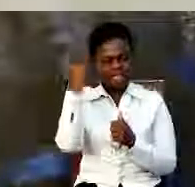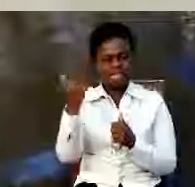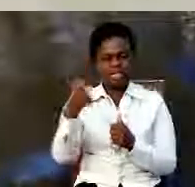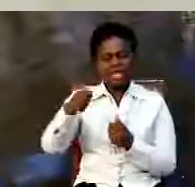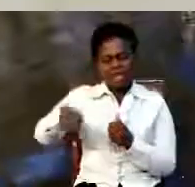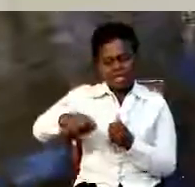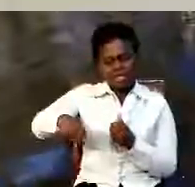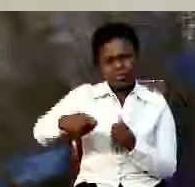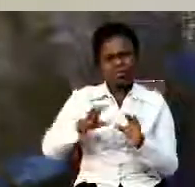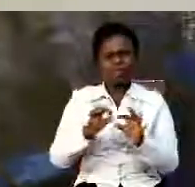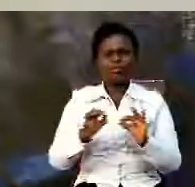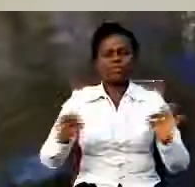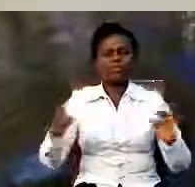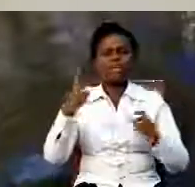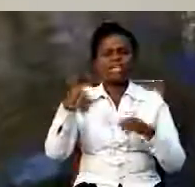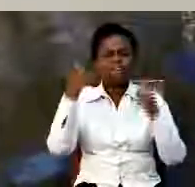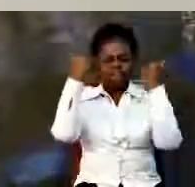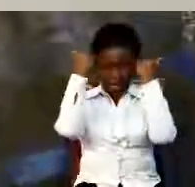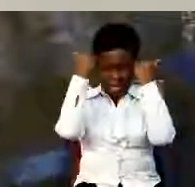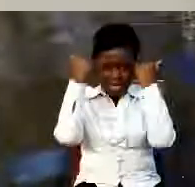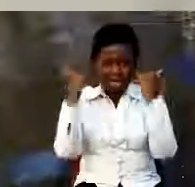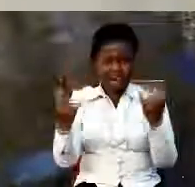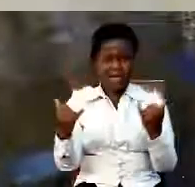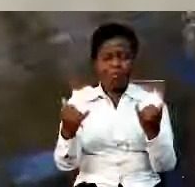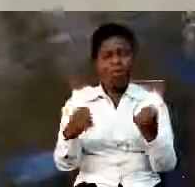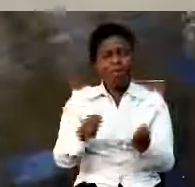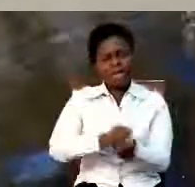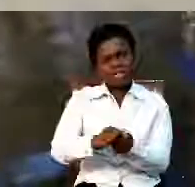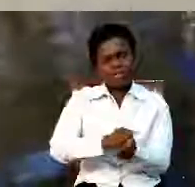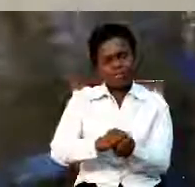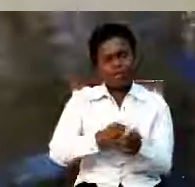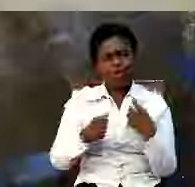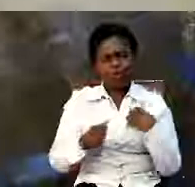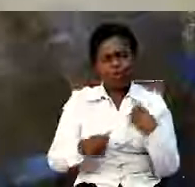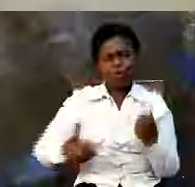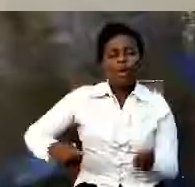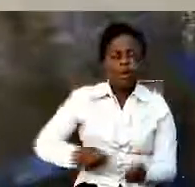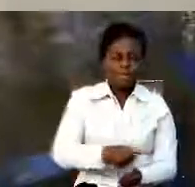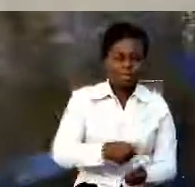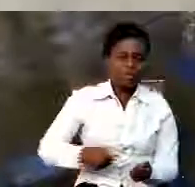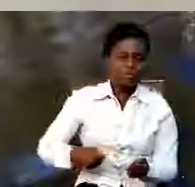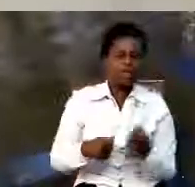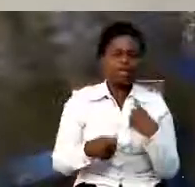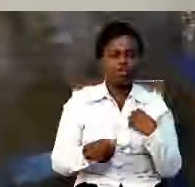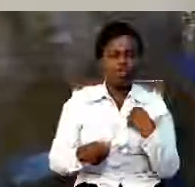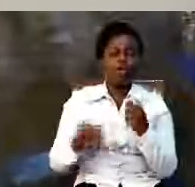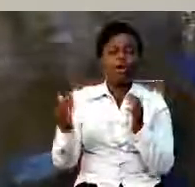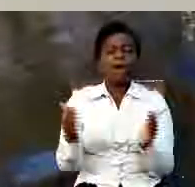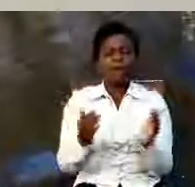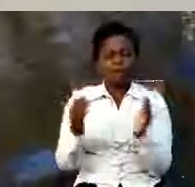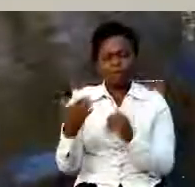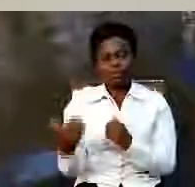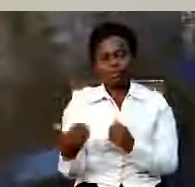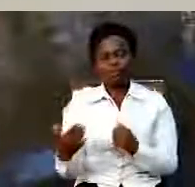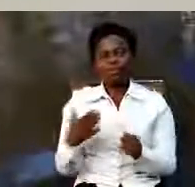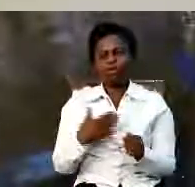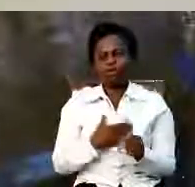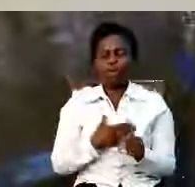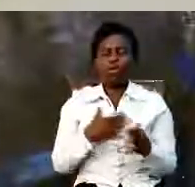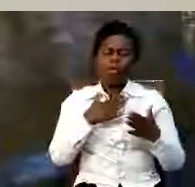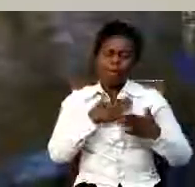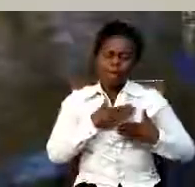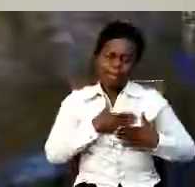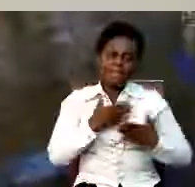mzuri, atakuwa na adabu, atanifulia nguo, atanioshea nguo, atawatunza watoto wangu. Unampenda